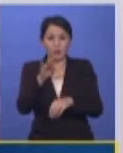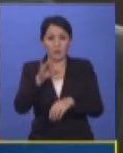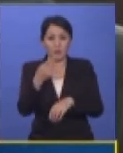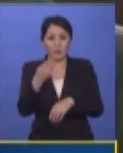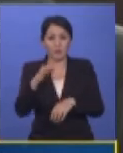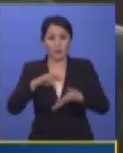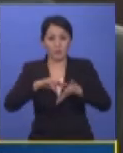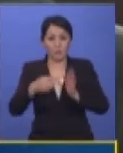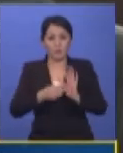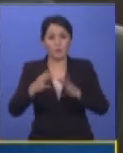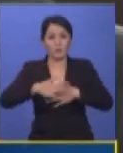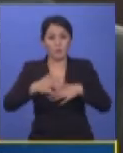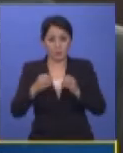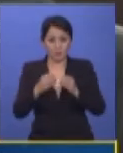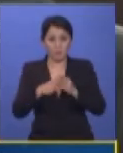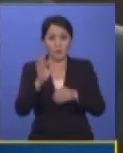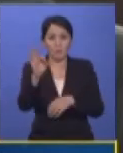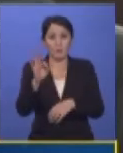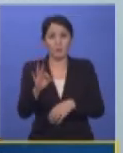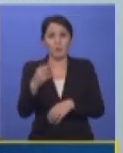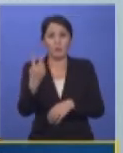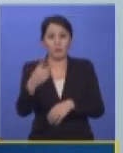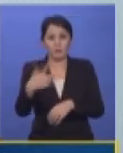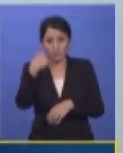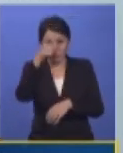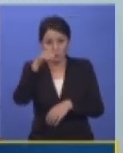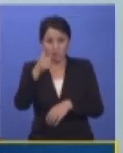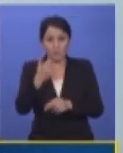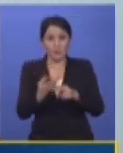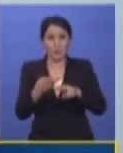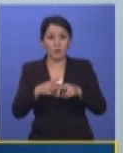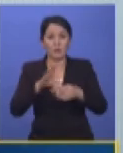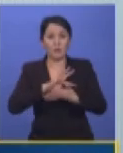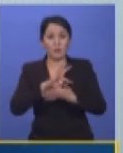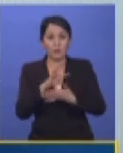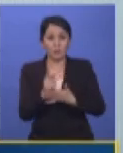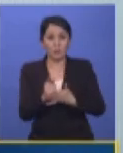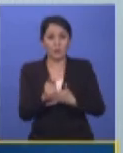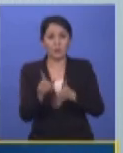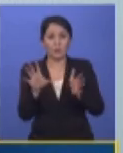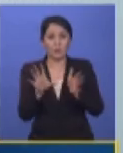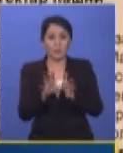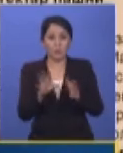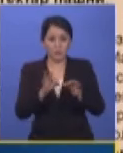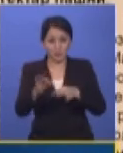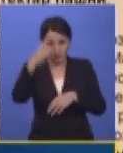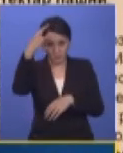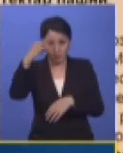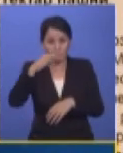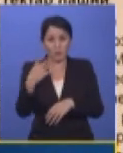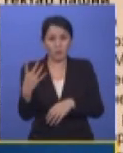планируется увеличить до 15 процентов 2030 году для обеспечения стабильности энергетической системы казахстана